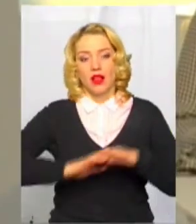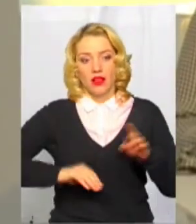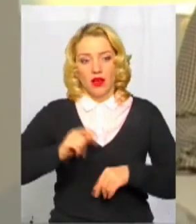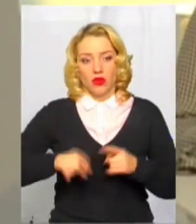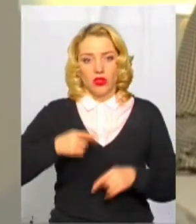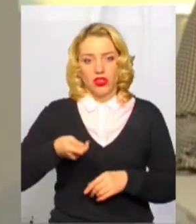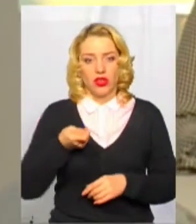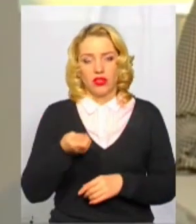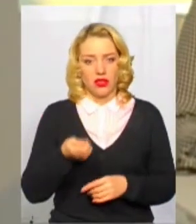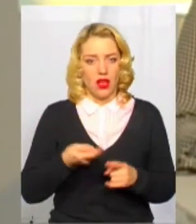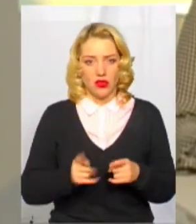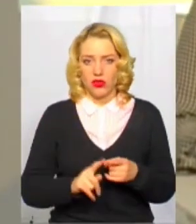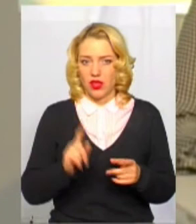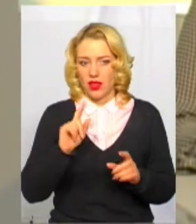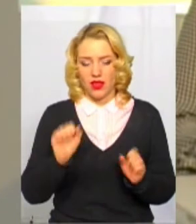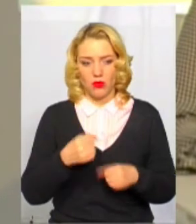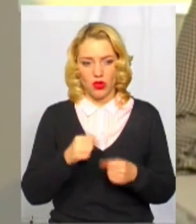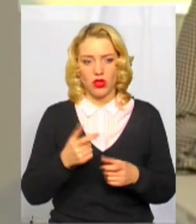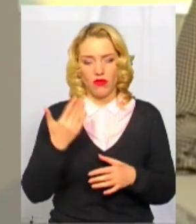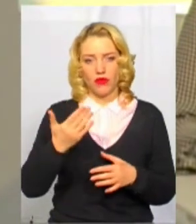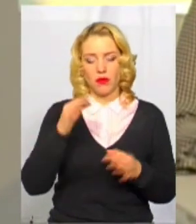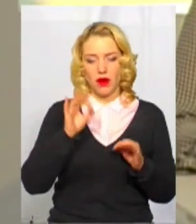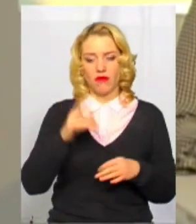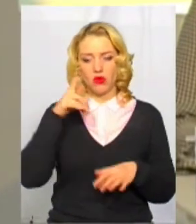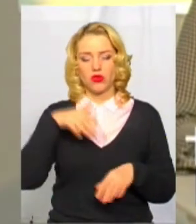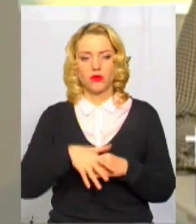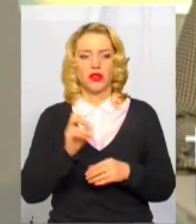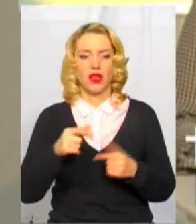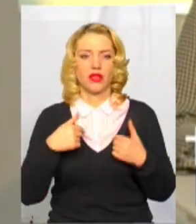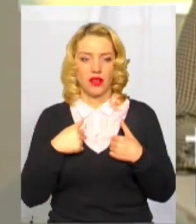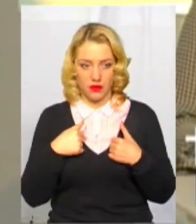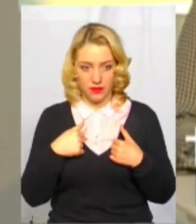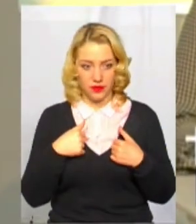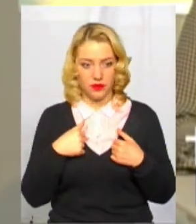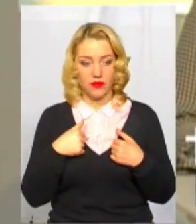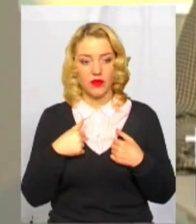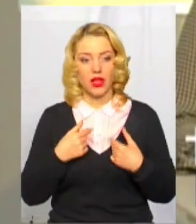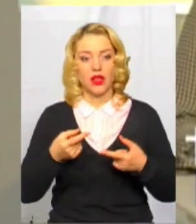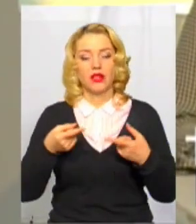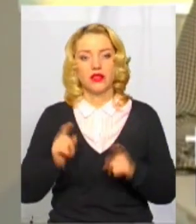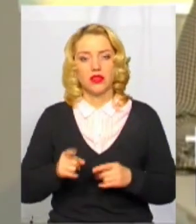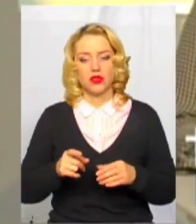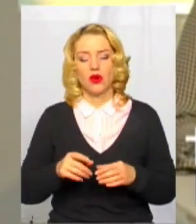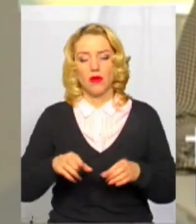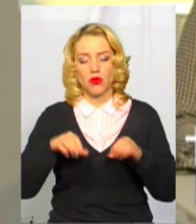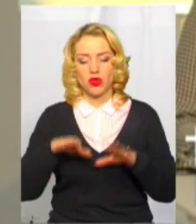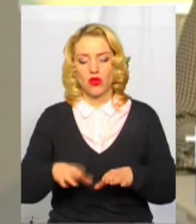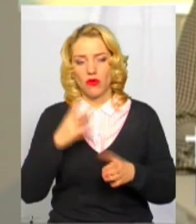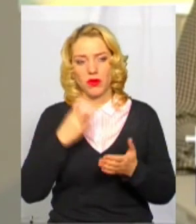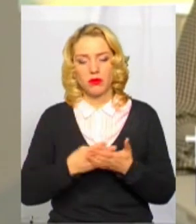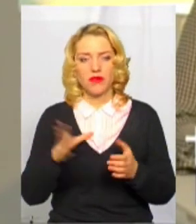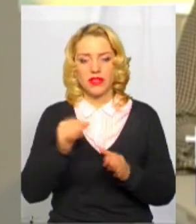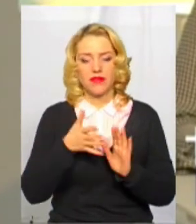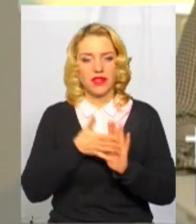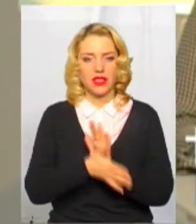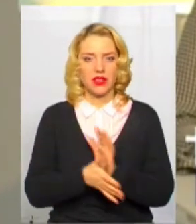касу однозначно не можна. Я думаю, що ви правильно розумієте, так само, як і я. Дійсно, постановою передбачено, що всі